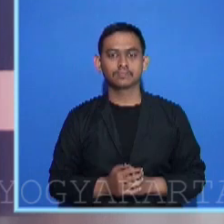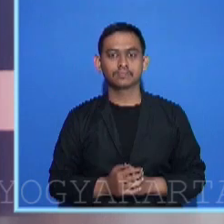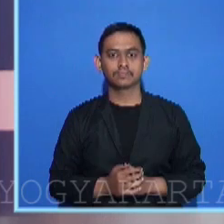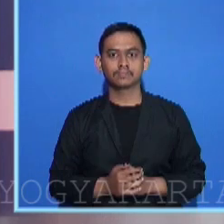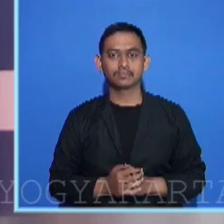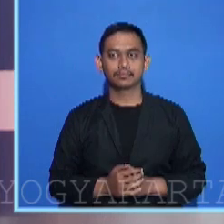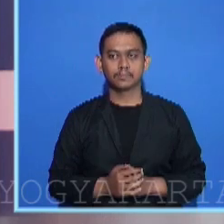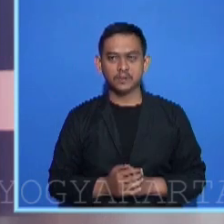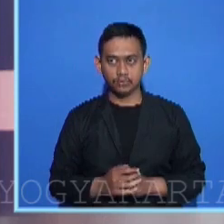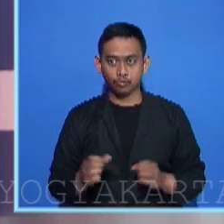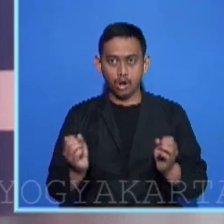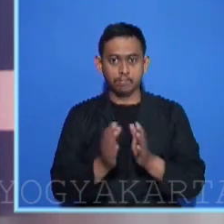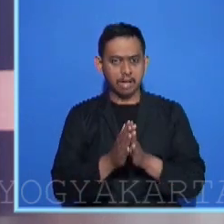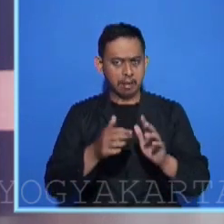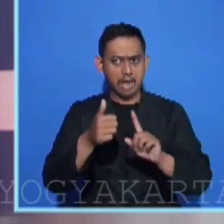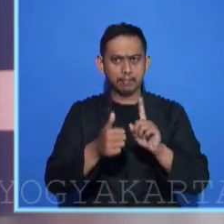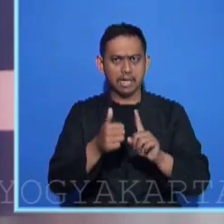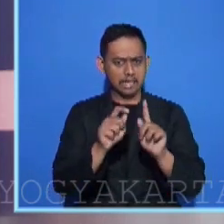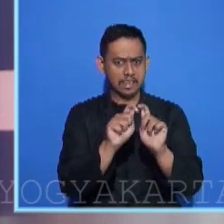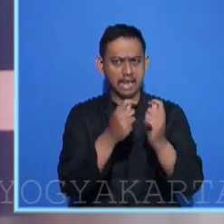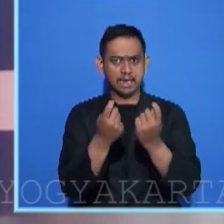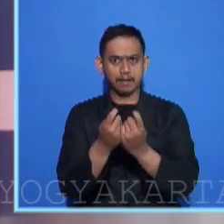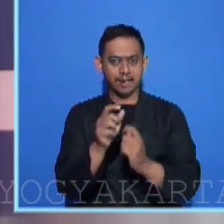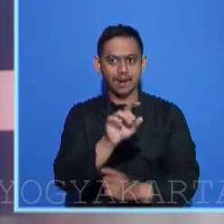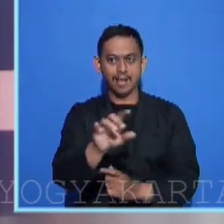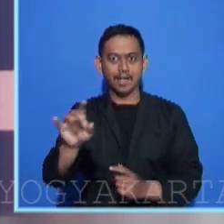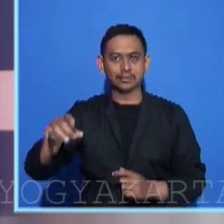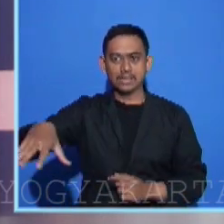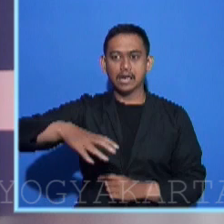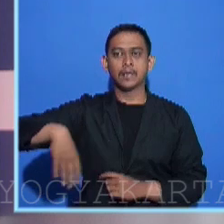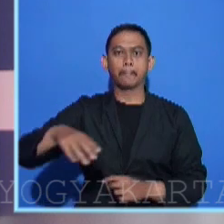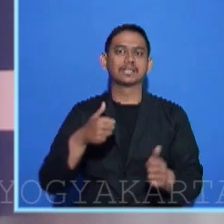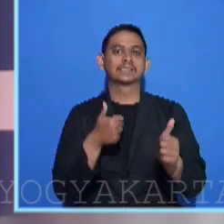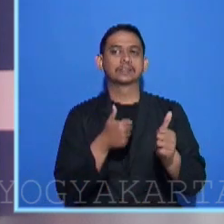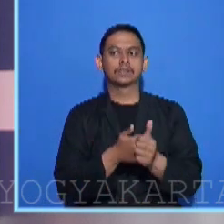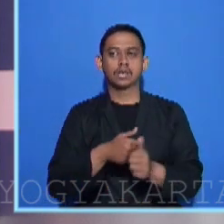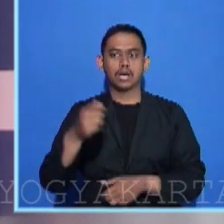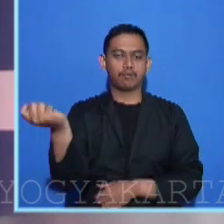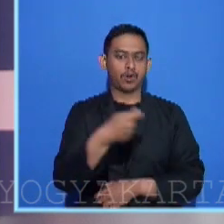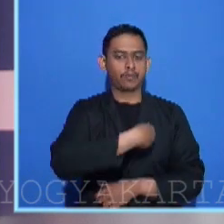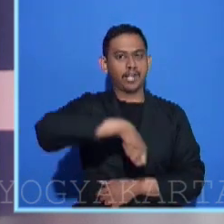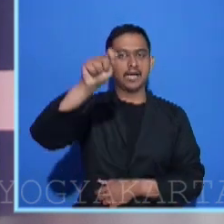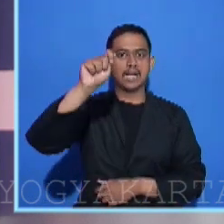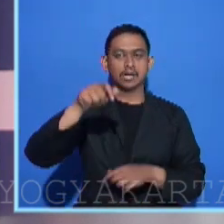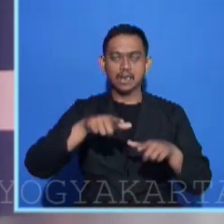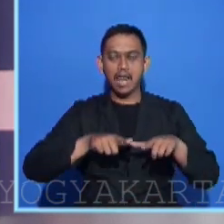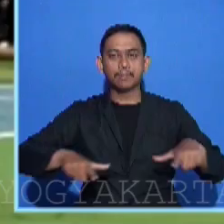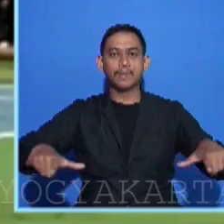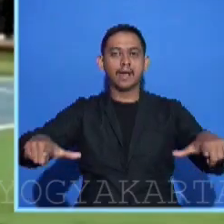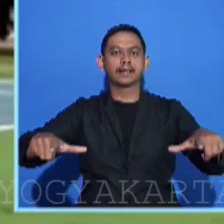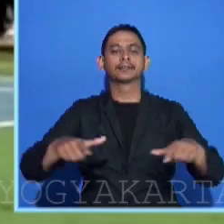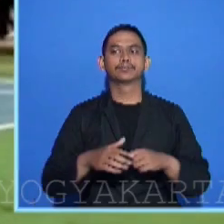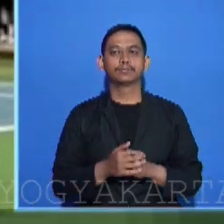sebanyak 16 tim dari berbagai daerah di Indonesia mengikuti turnamen tennis lapangan fun tennis Magelang Cup Tony Tony